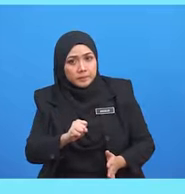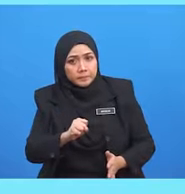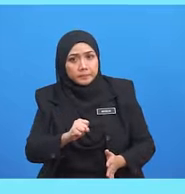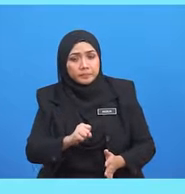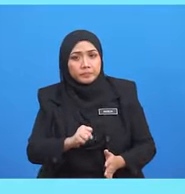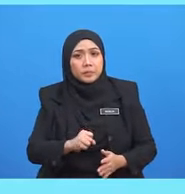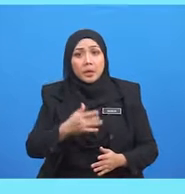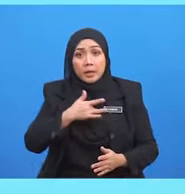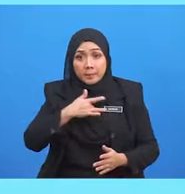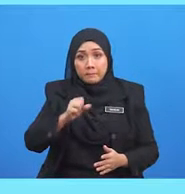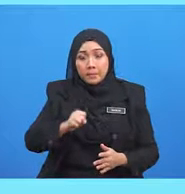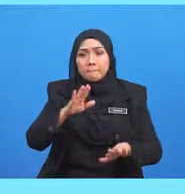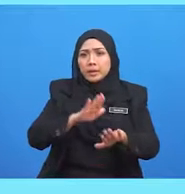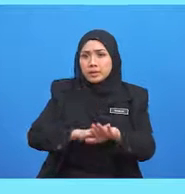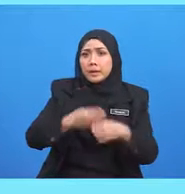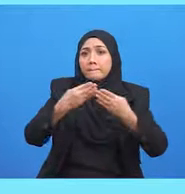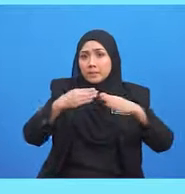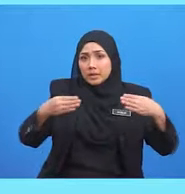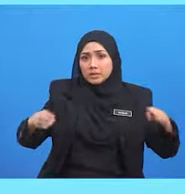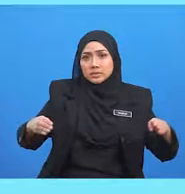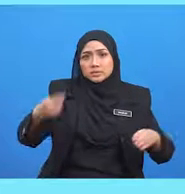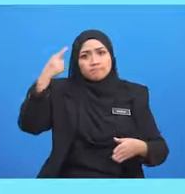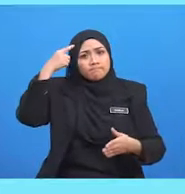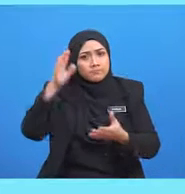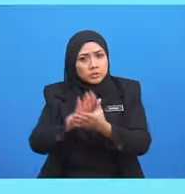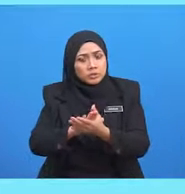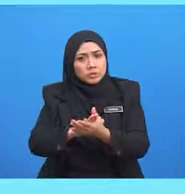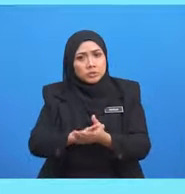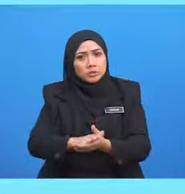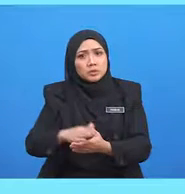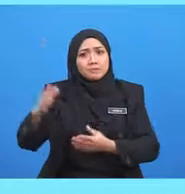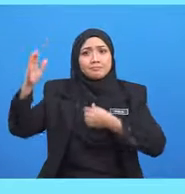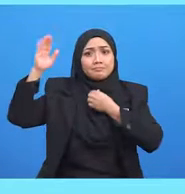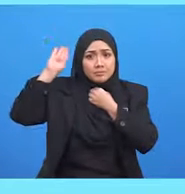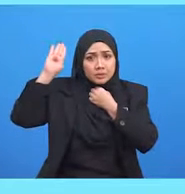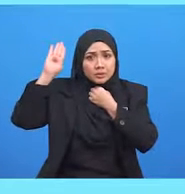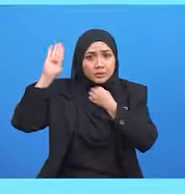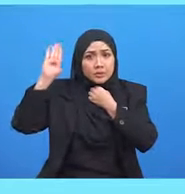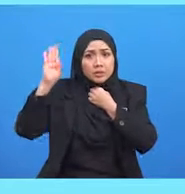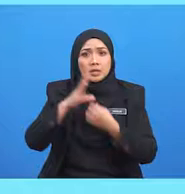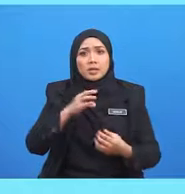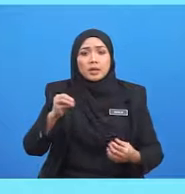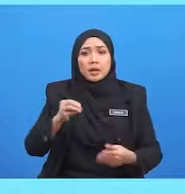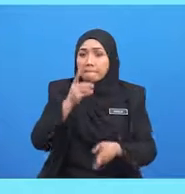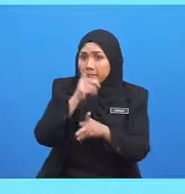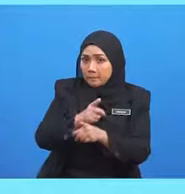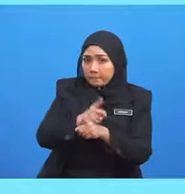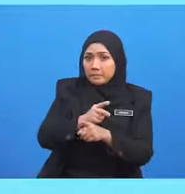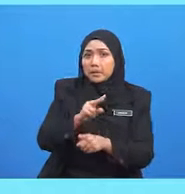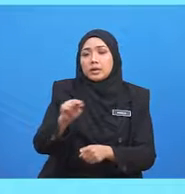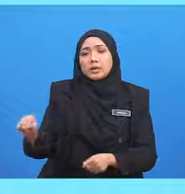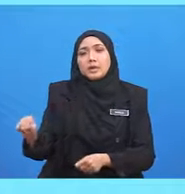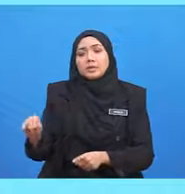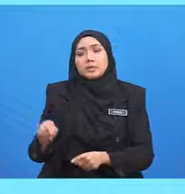Iman pada bahasa ialah mempercayai, mengakui, mengiktiraf dan